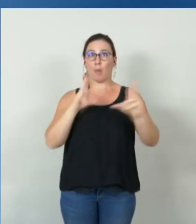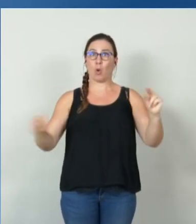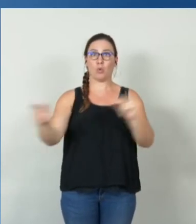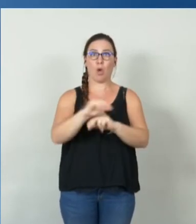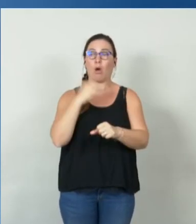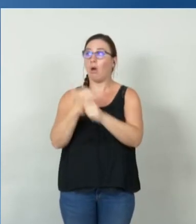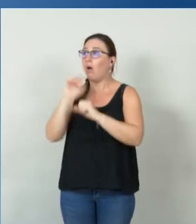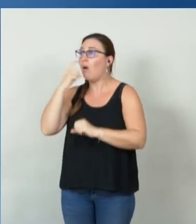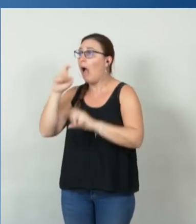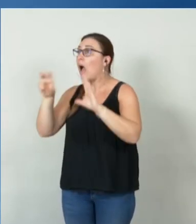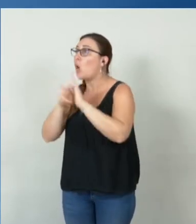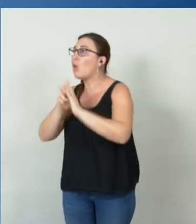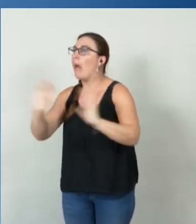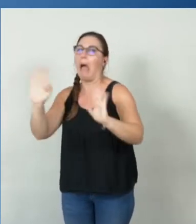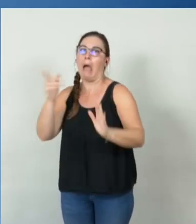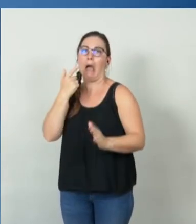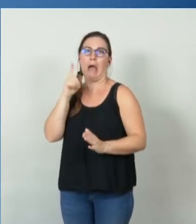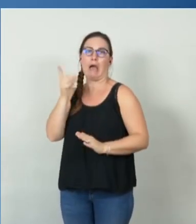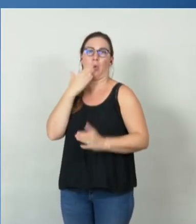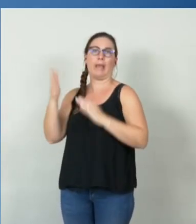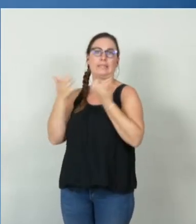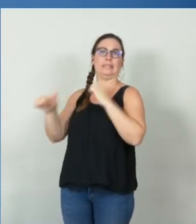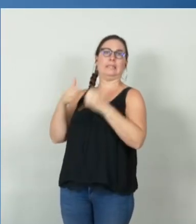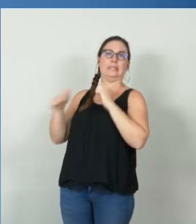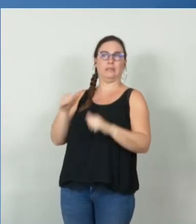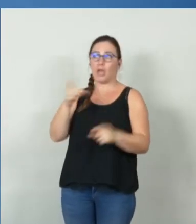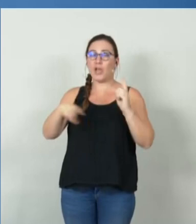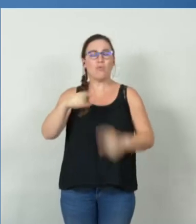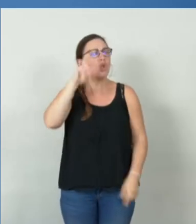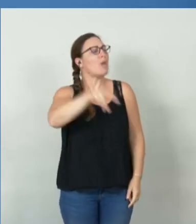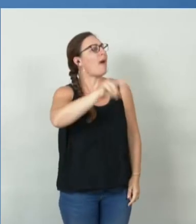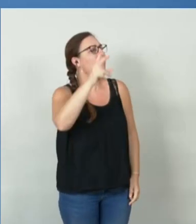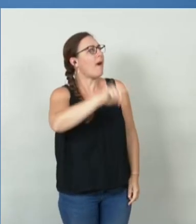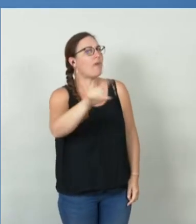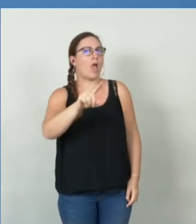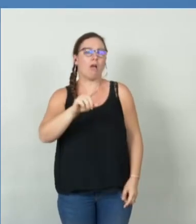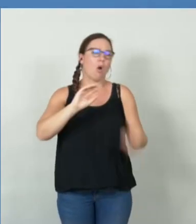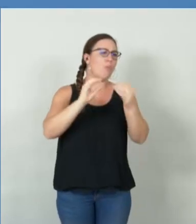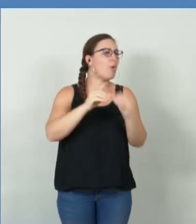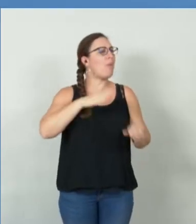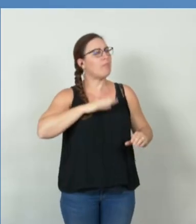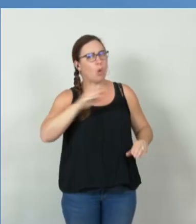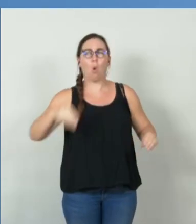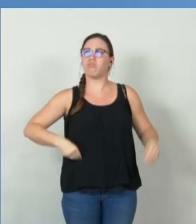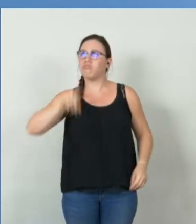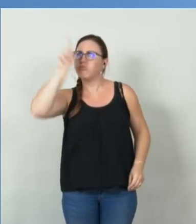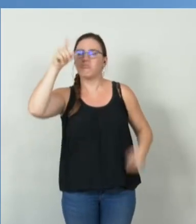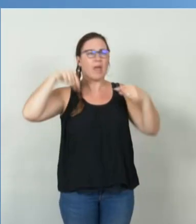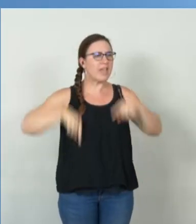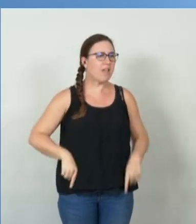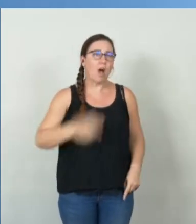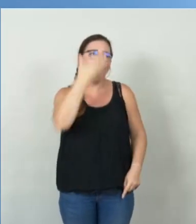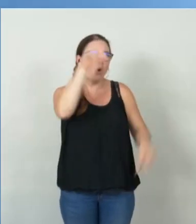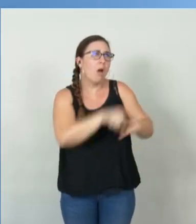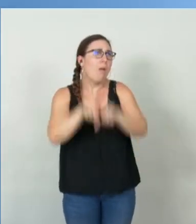faire parmi les policiers de France et vous vous nier ça n'est pas votre problème mais celui de l'État ça n'est pas pire qu'ailleurs vous nous dites